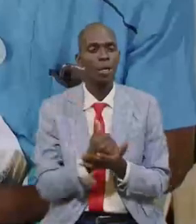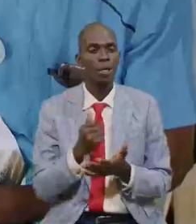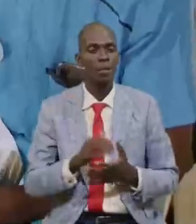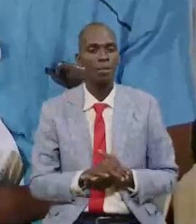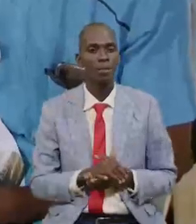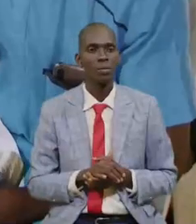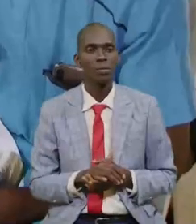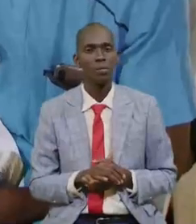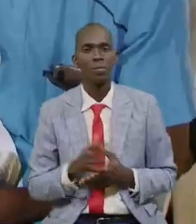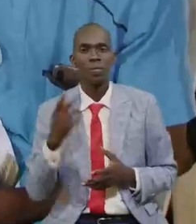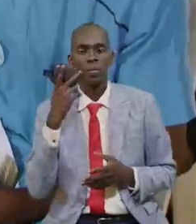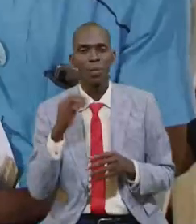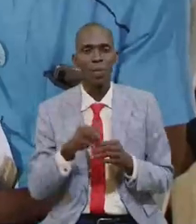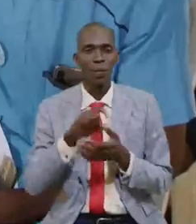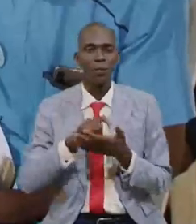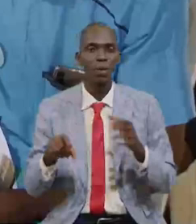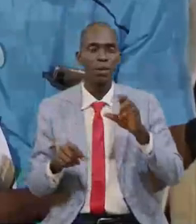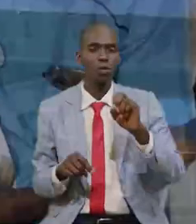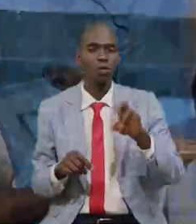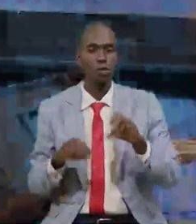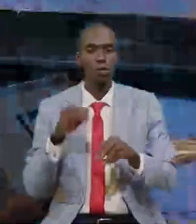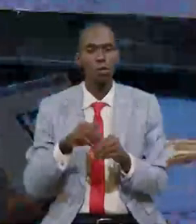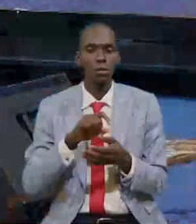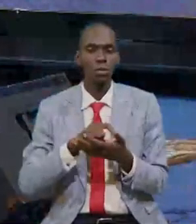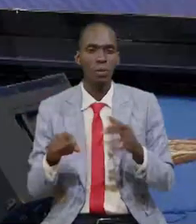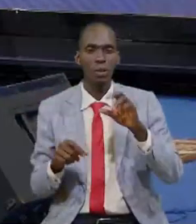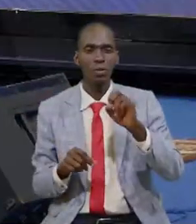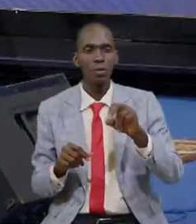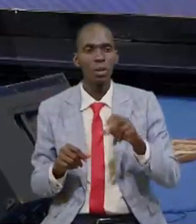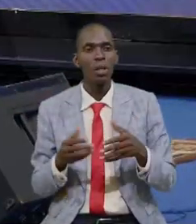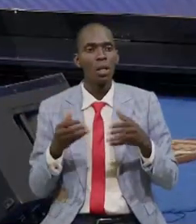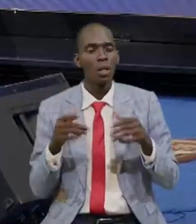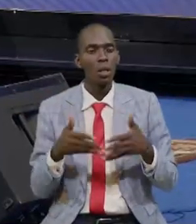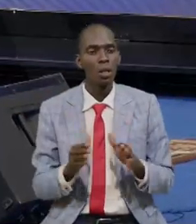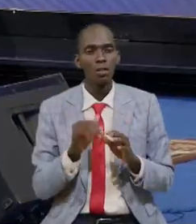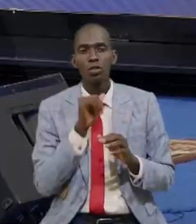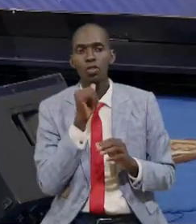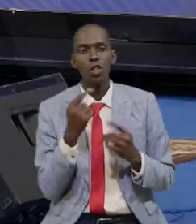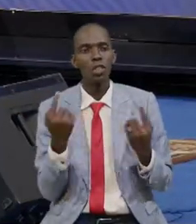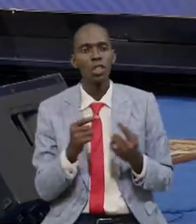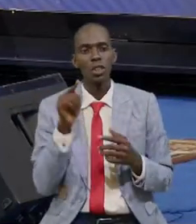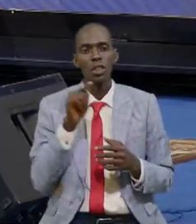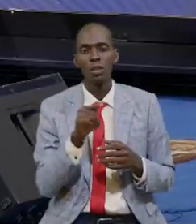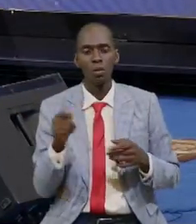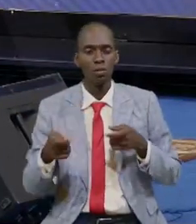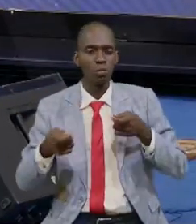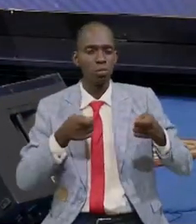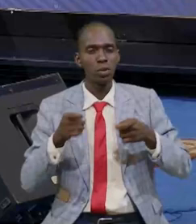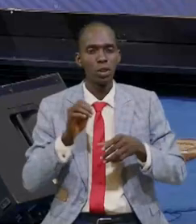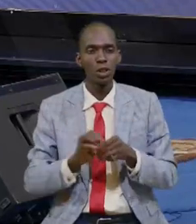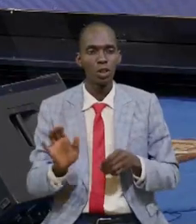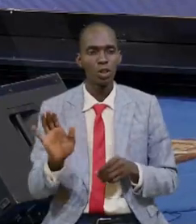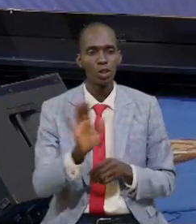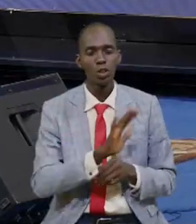Amen. Verset 12. Que le péché ne règne donc point dans